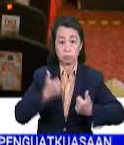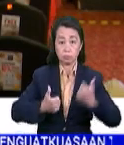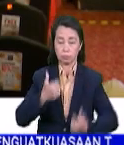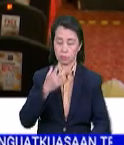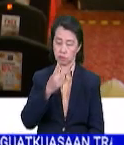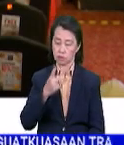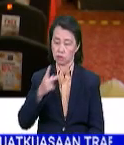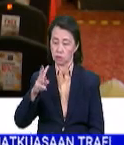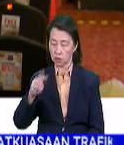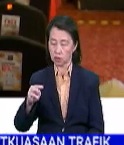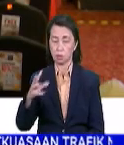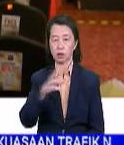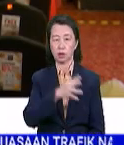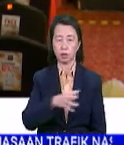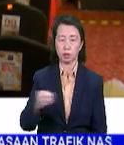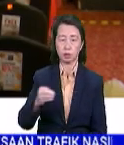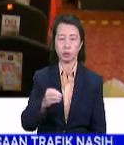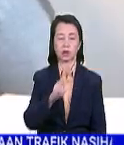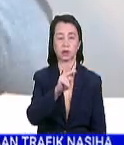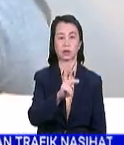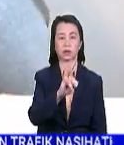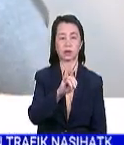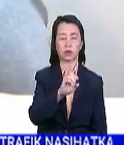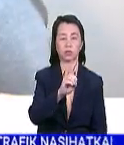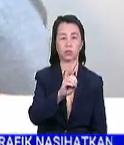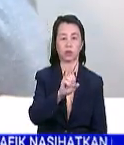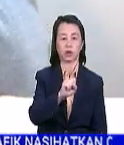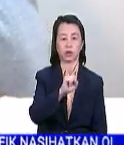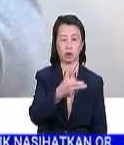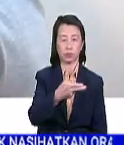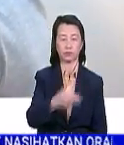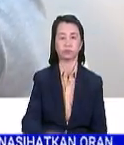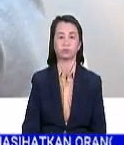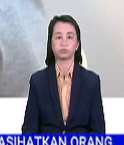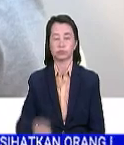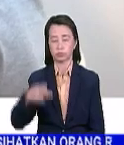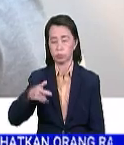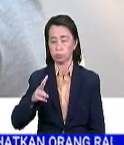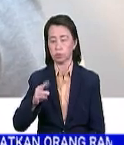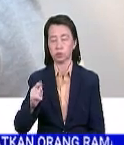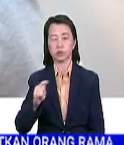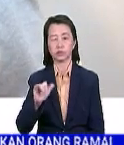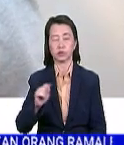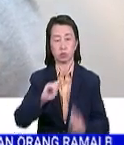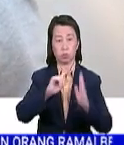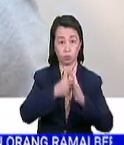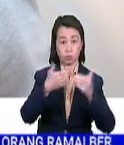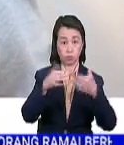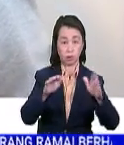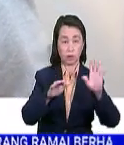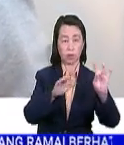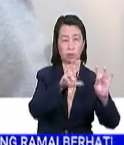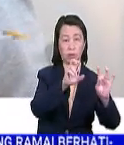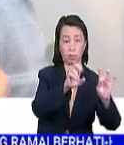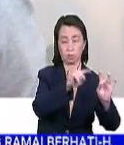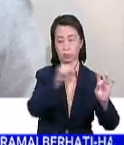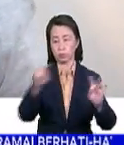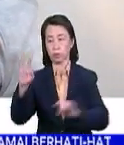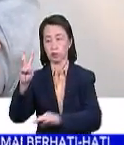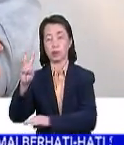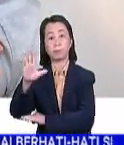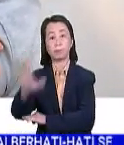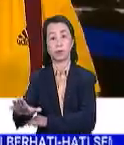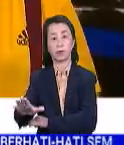Kesihatan Malaysia bahkan juga oleh pihak NIOSH. PPV WTCKL beroperasi pada pukul 8.30 pagi hingga 6 petang